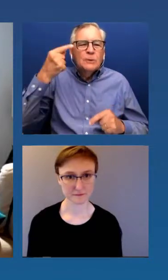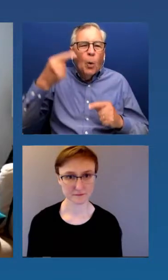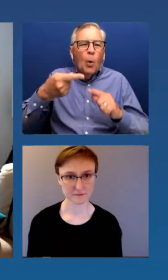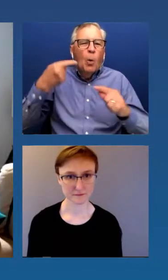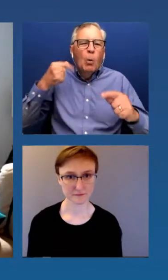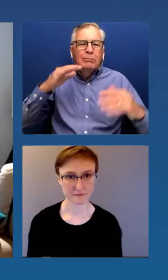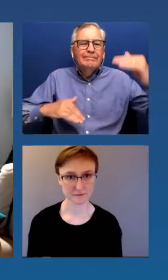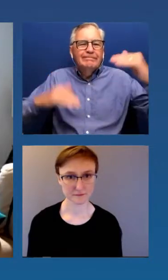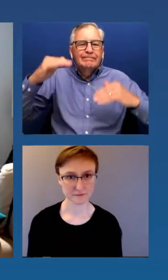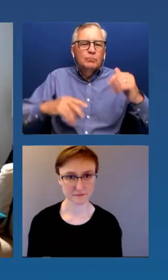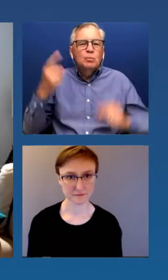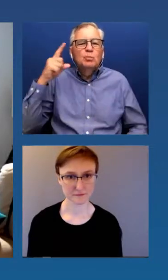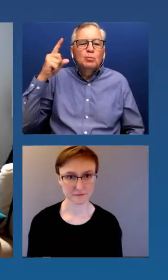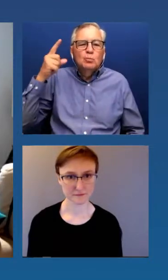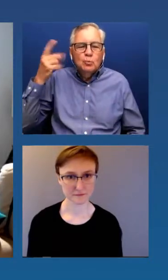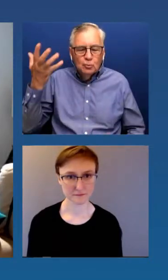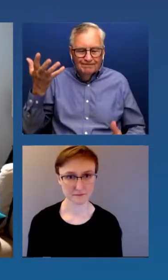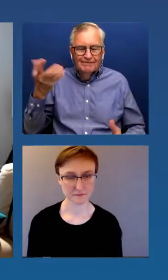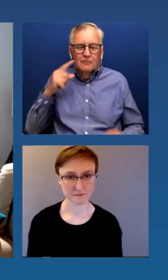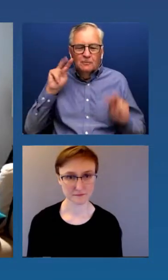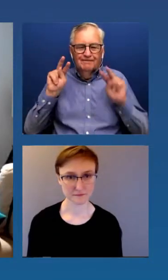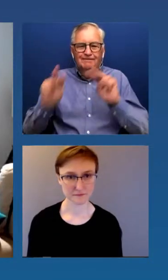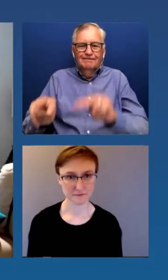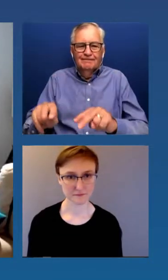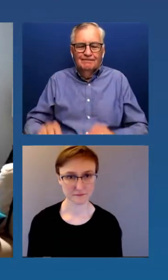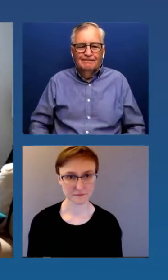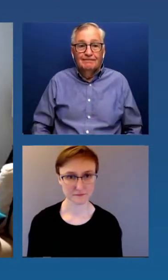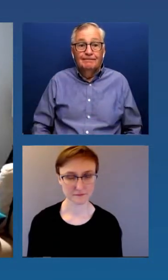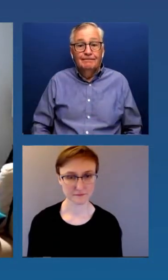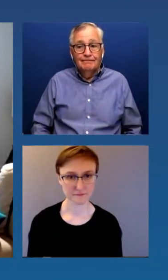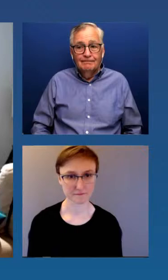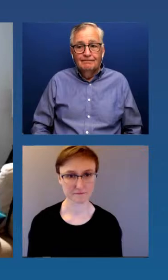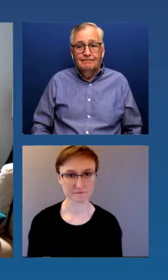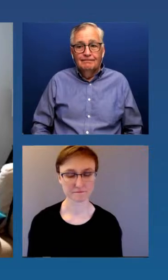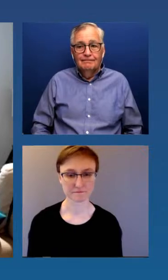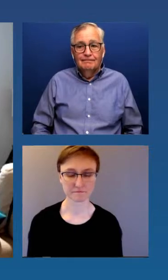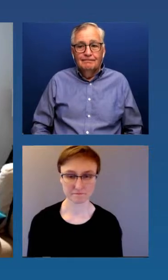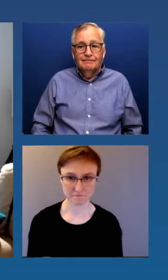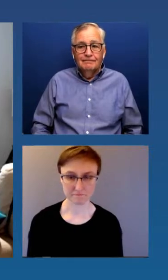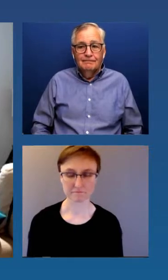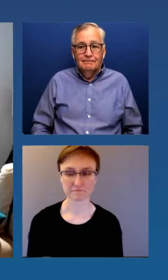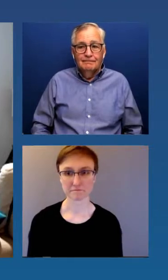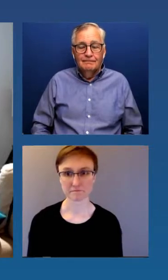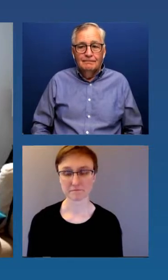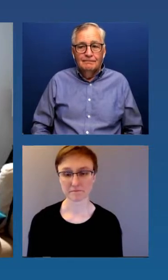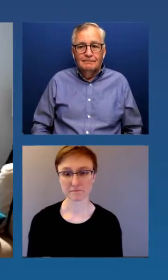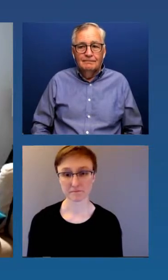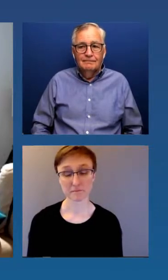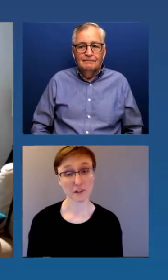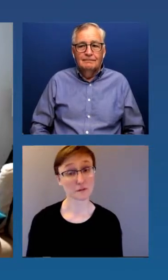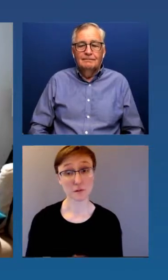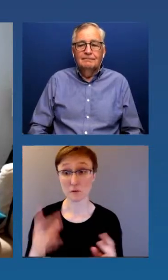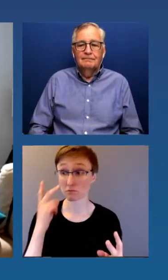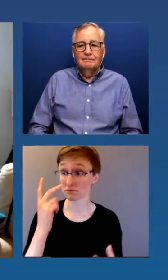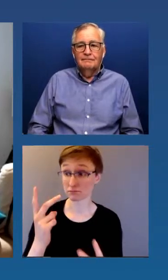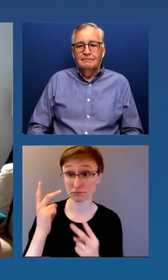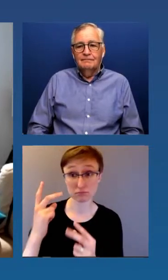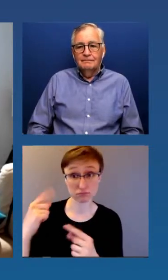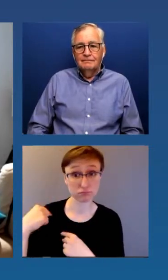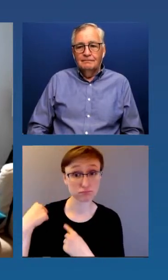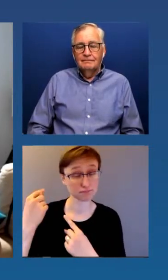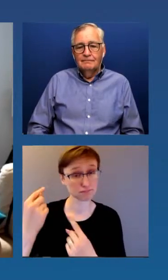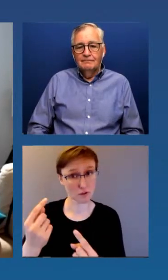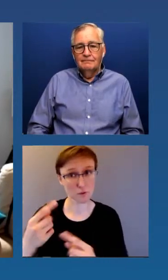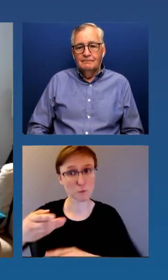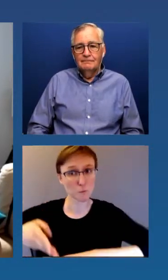inégalités persistantes. In conclusion, we have come a long way in the vaccination of the